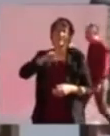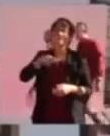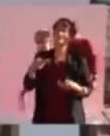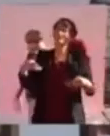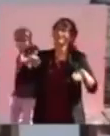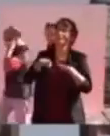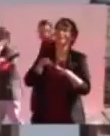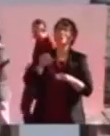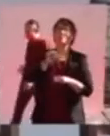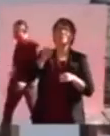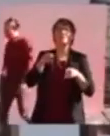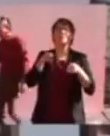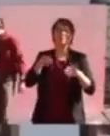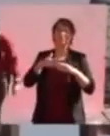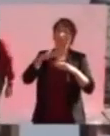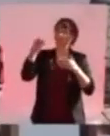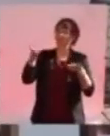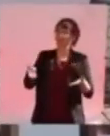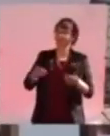della mattinata